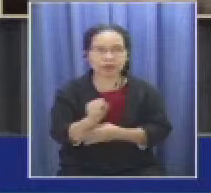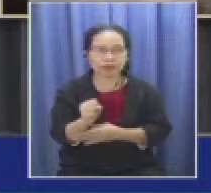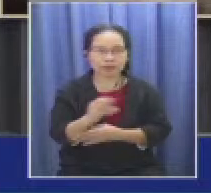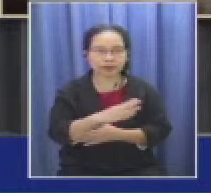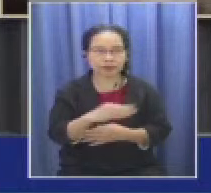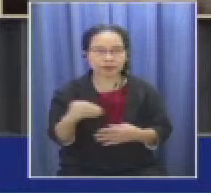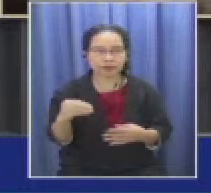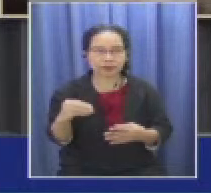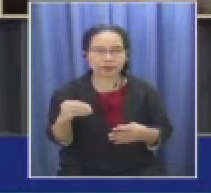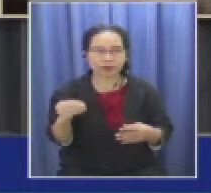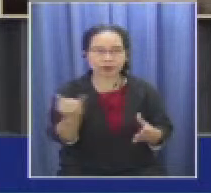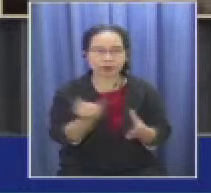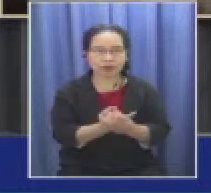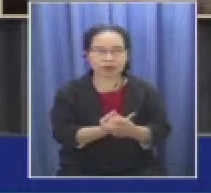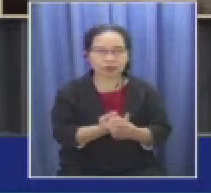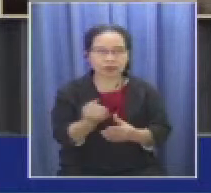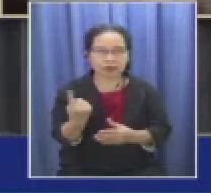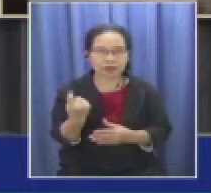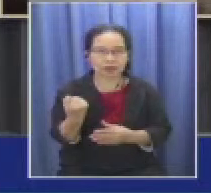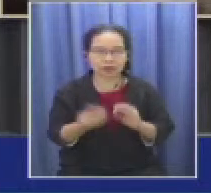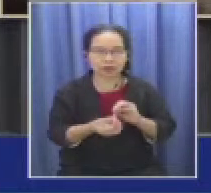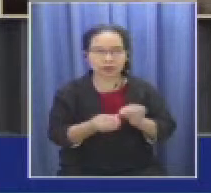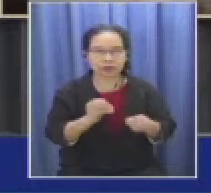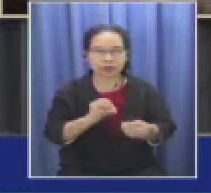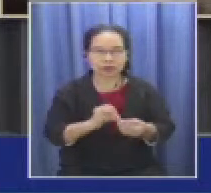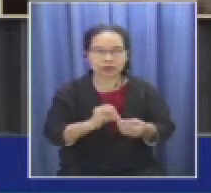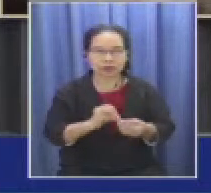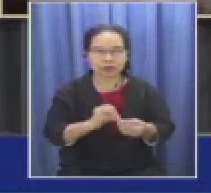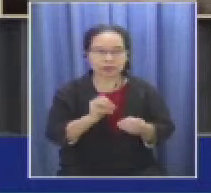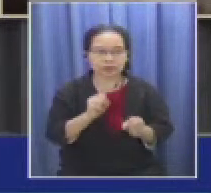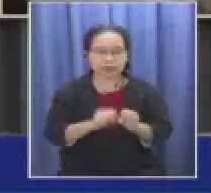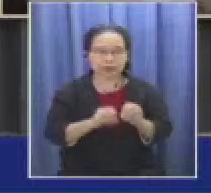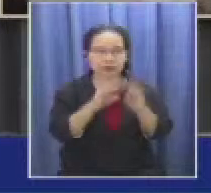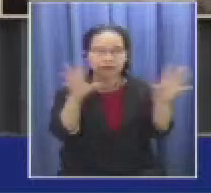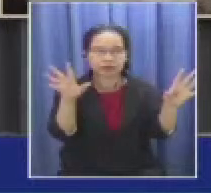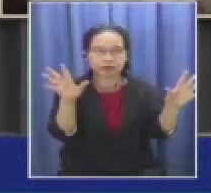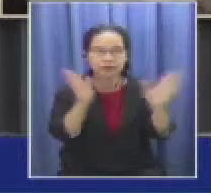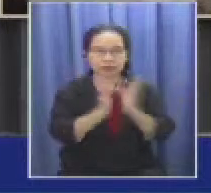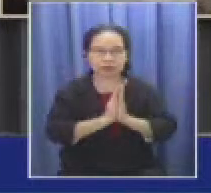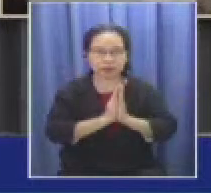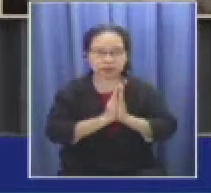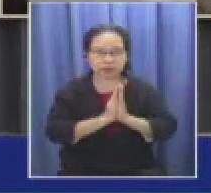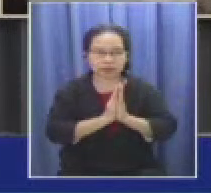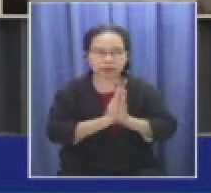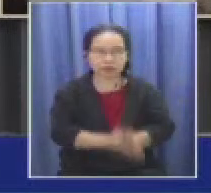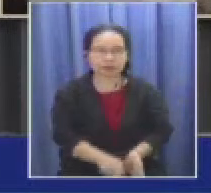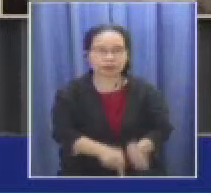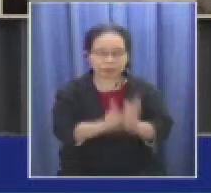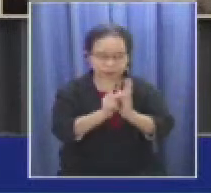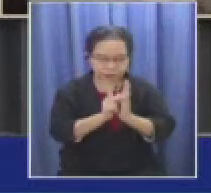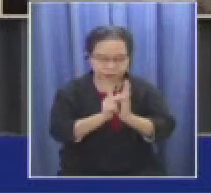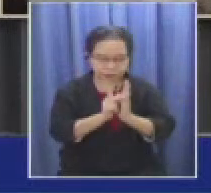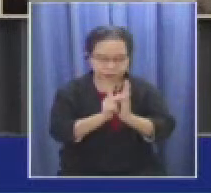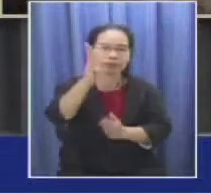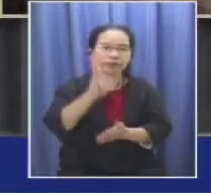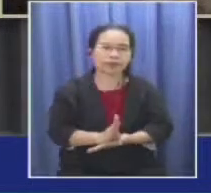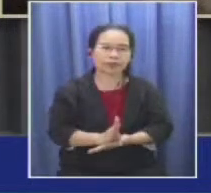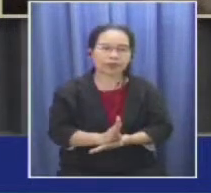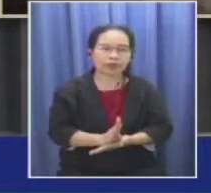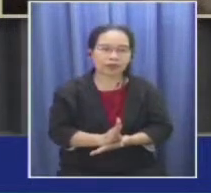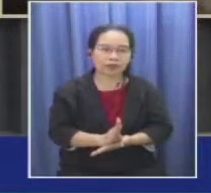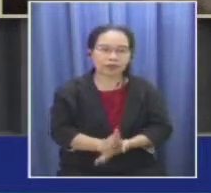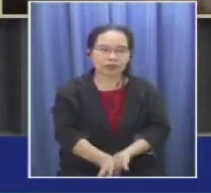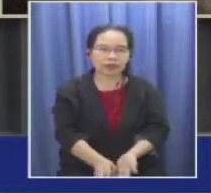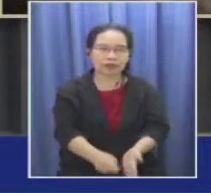yi mu baako a obetumi ba bɛsi Judas Iscariot anan mu na ntonto no ɛbɔ Mateus